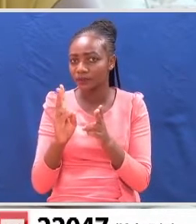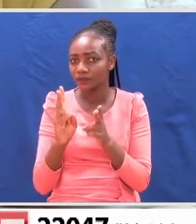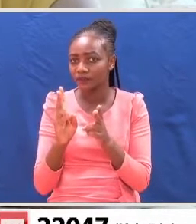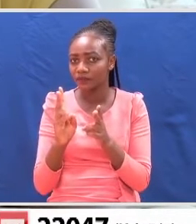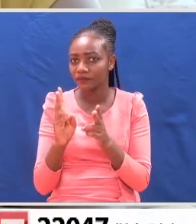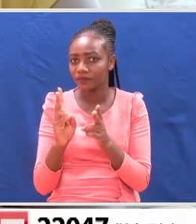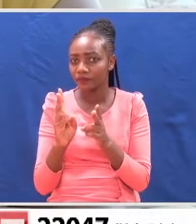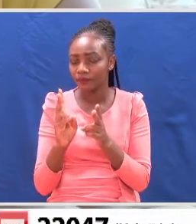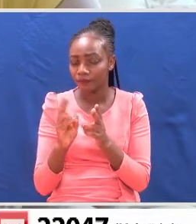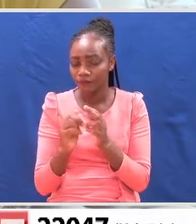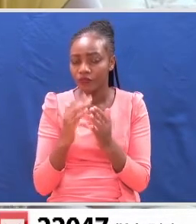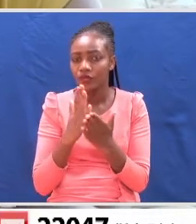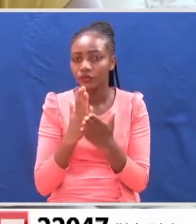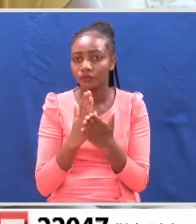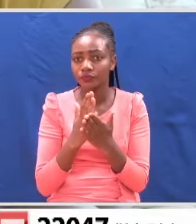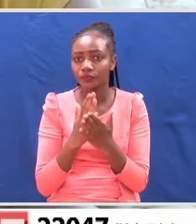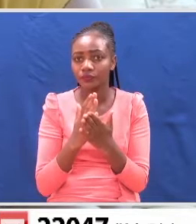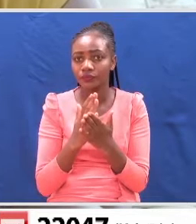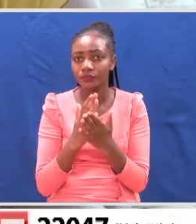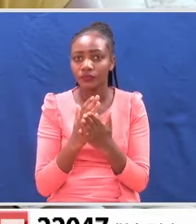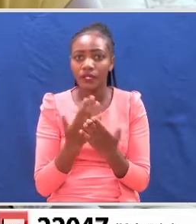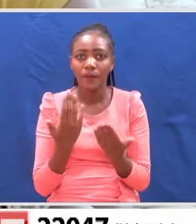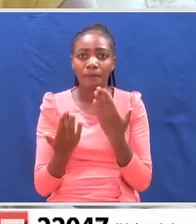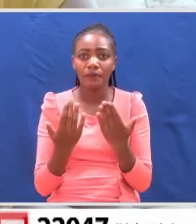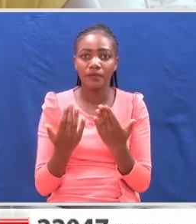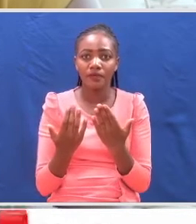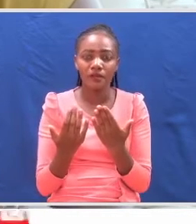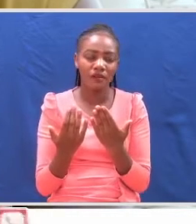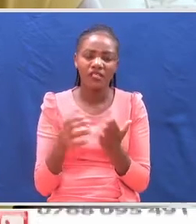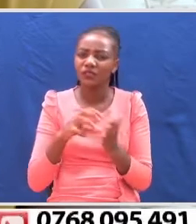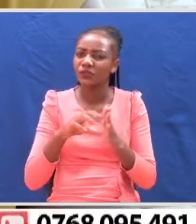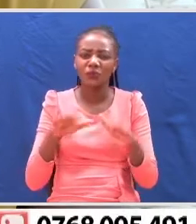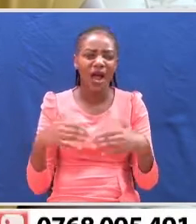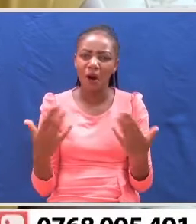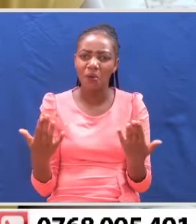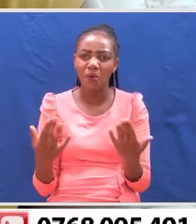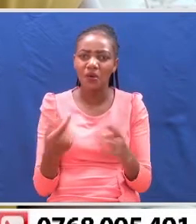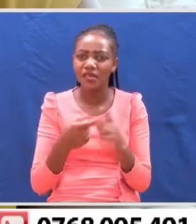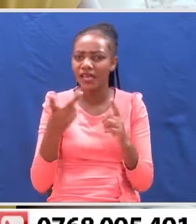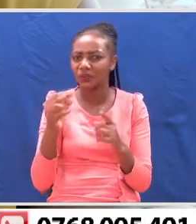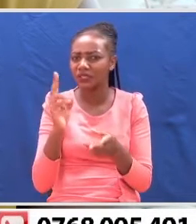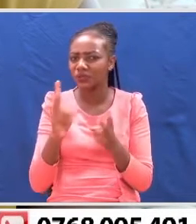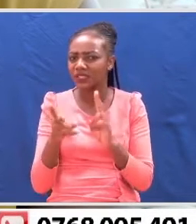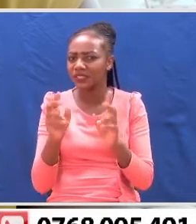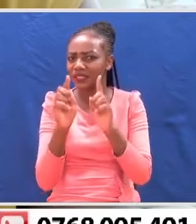katika masuala ya uongozi, kubwa kwako yenye unaweza sema highlight ya mwaka huu ni gani?